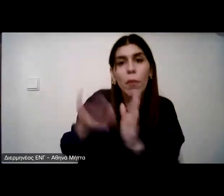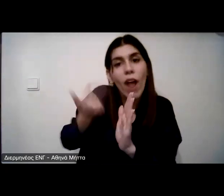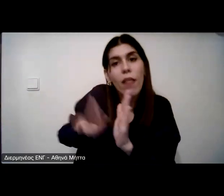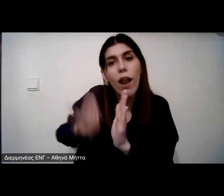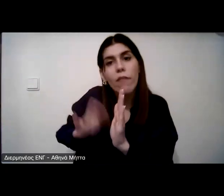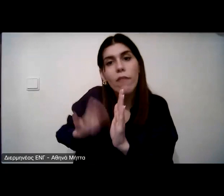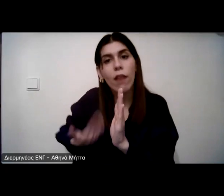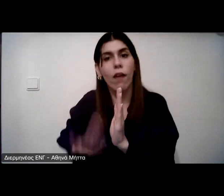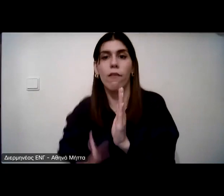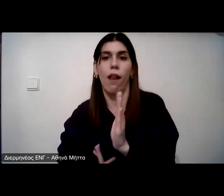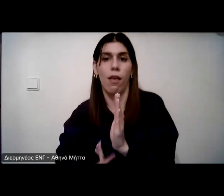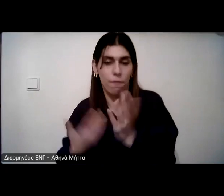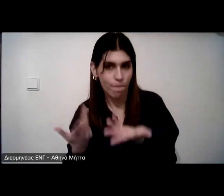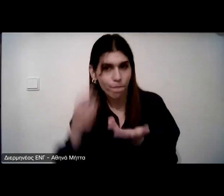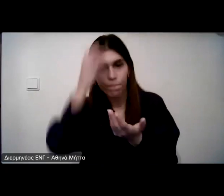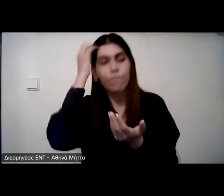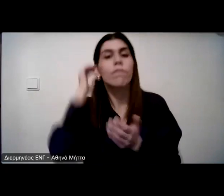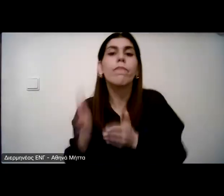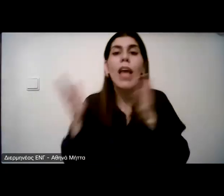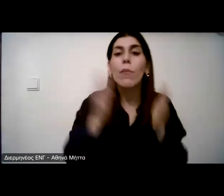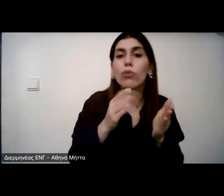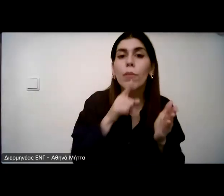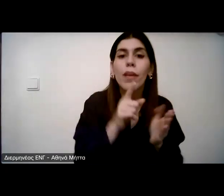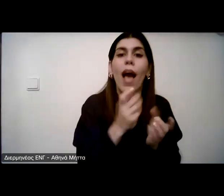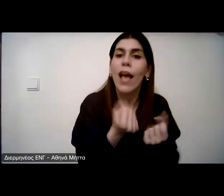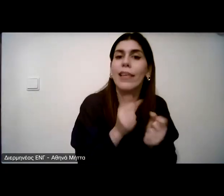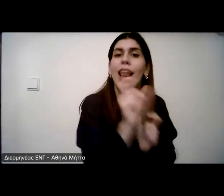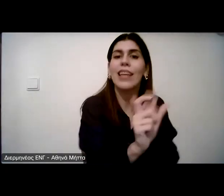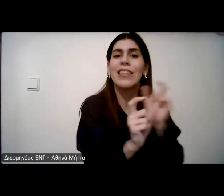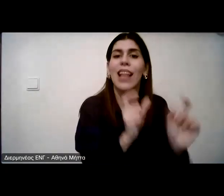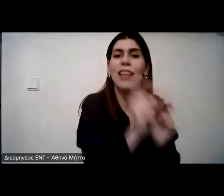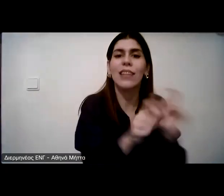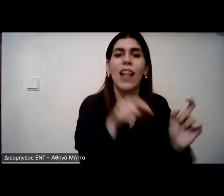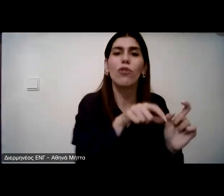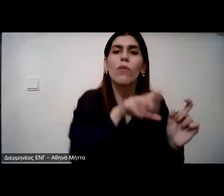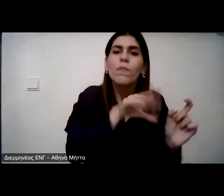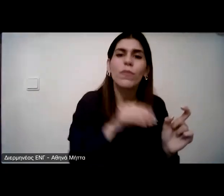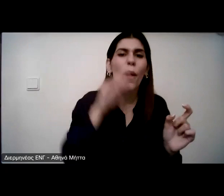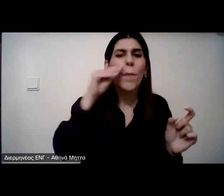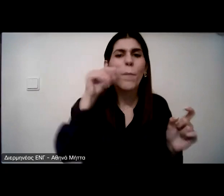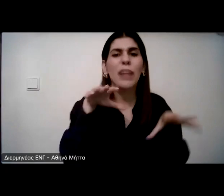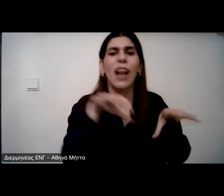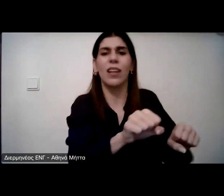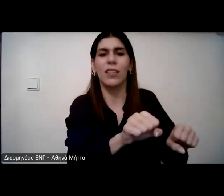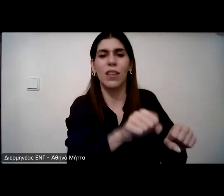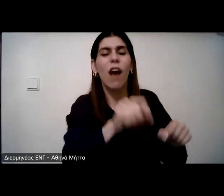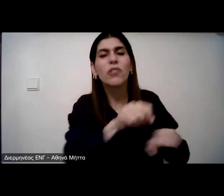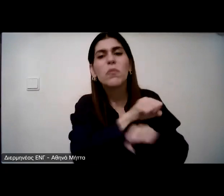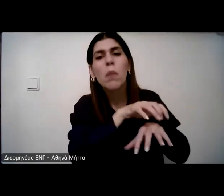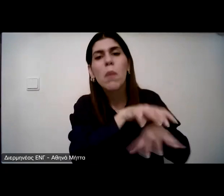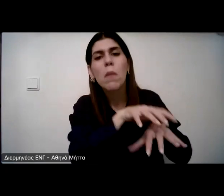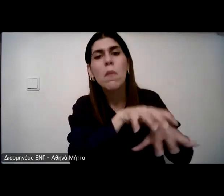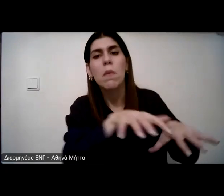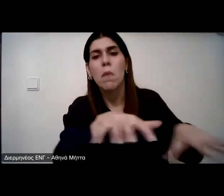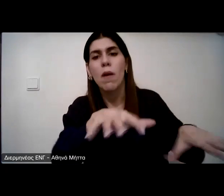μία λέξεις καθοριστικές για το πατριαρχικό αξιακό σύστημα εξαρθρώνονται ως προς το σημασιολογικό